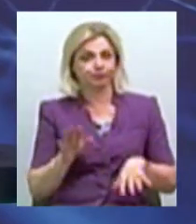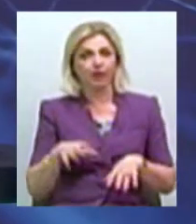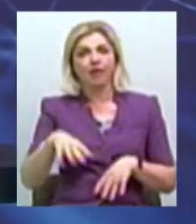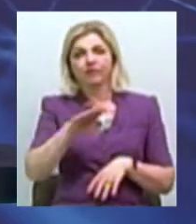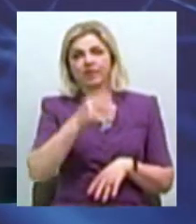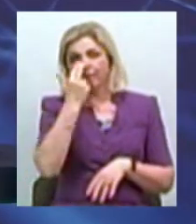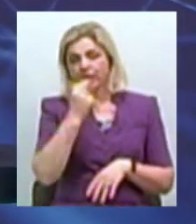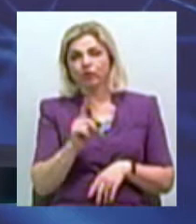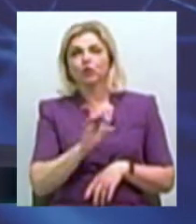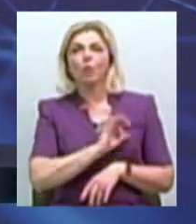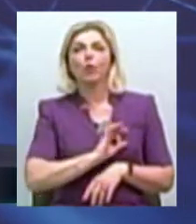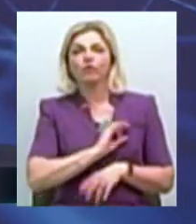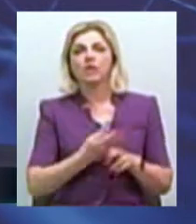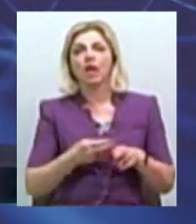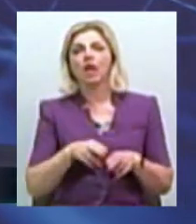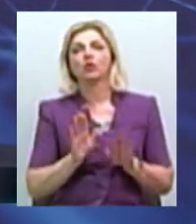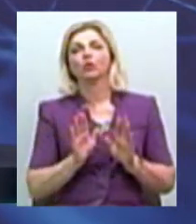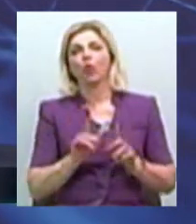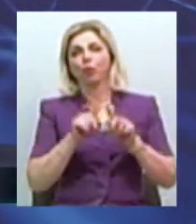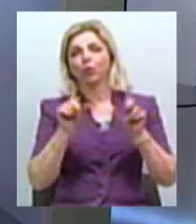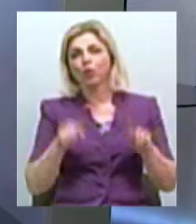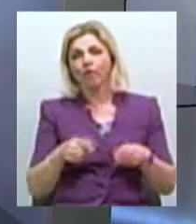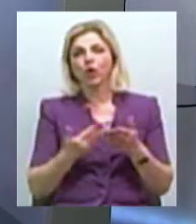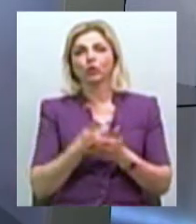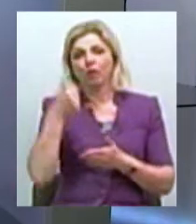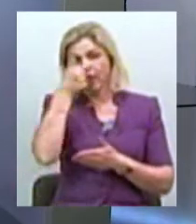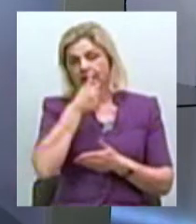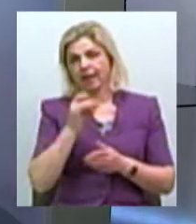що профспілка – це путівки, Новий рік і так далі.